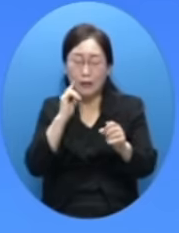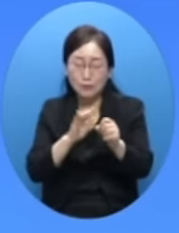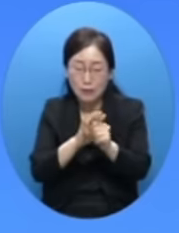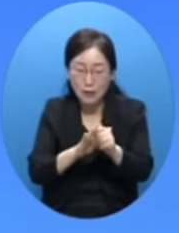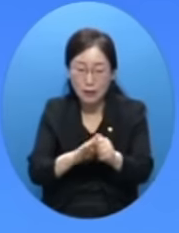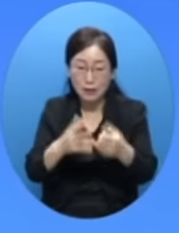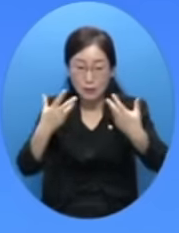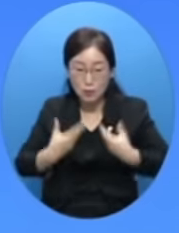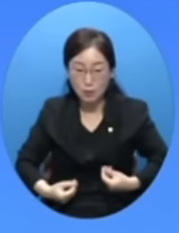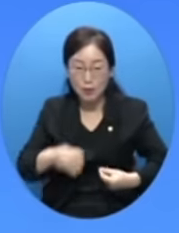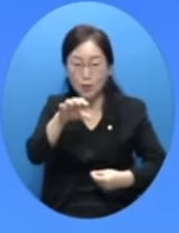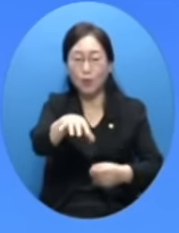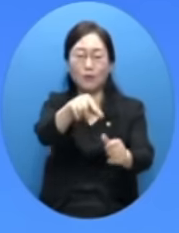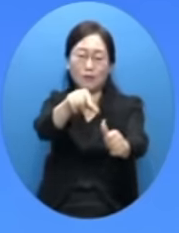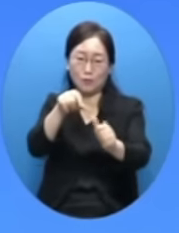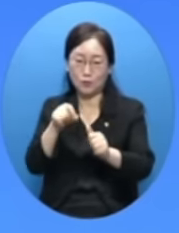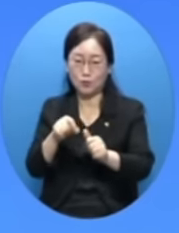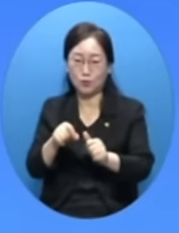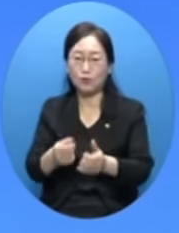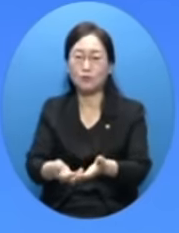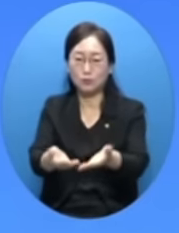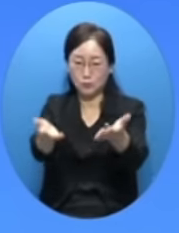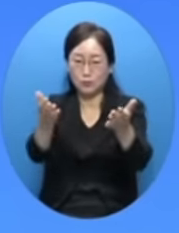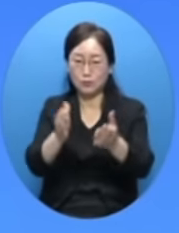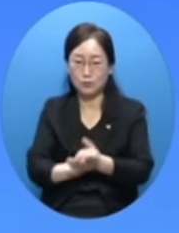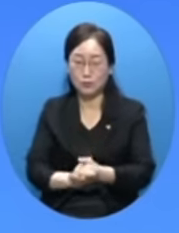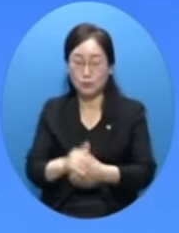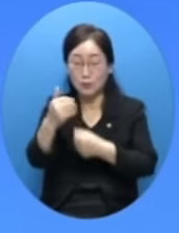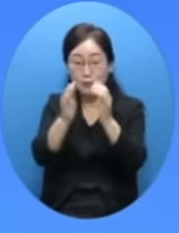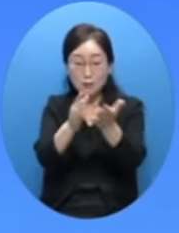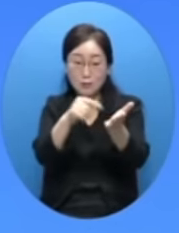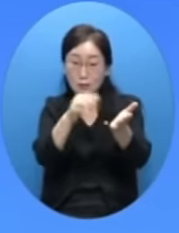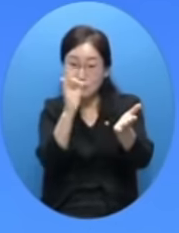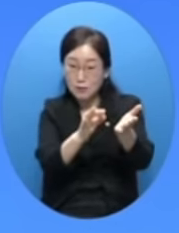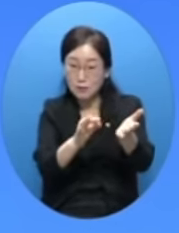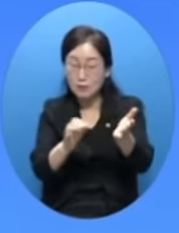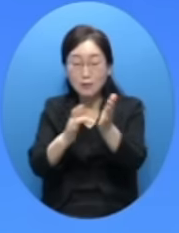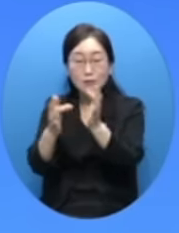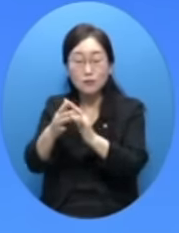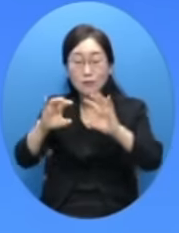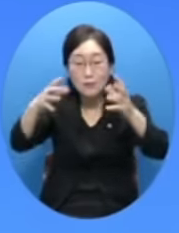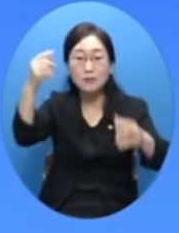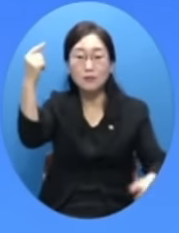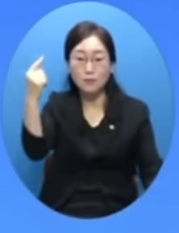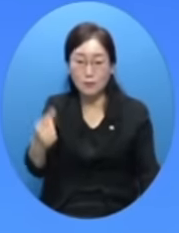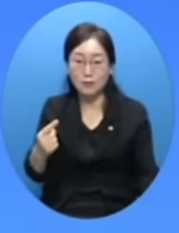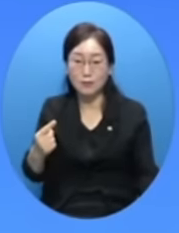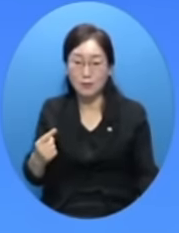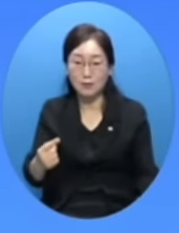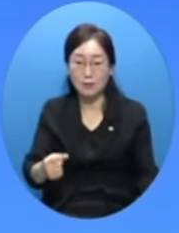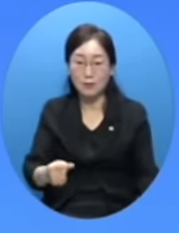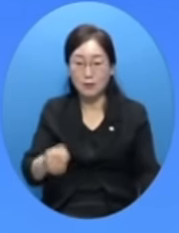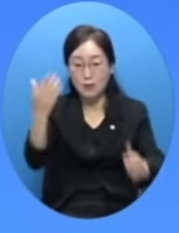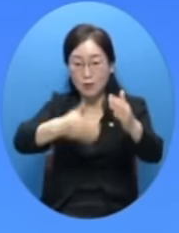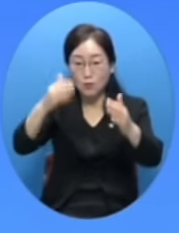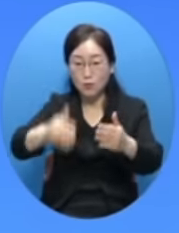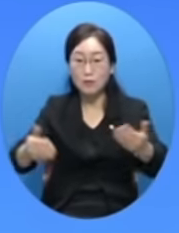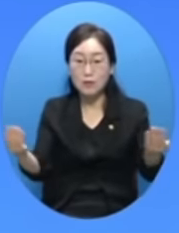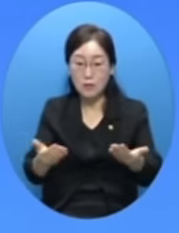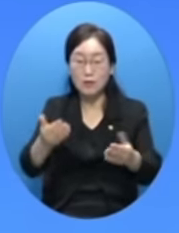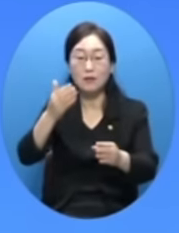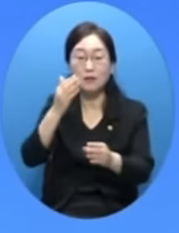자리에서 건져주시는 것입니다. 성경을 보면 예수께서 이 땅에 오셔서 그 공생의 사역을 하시는